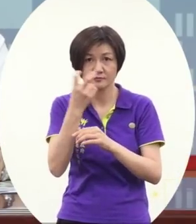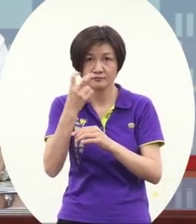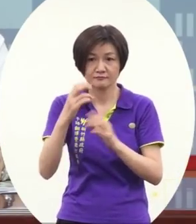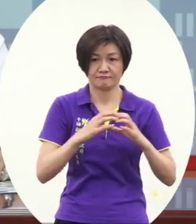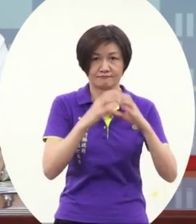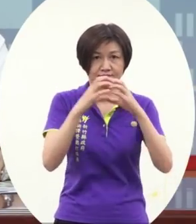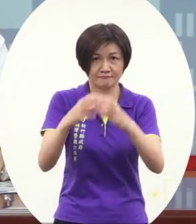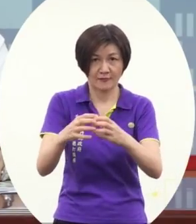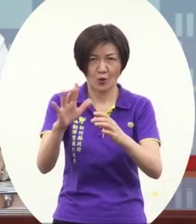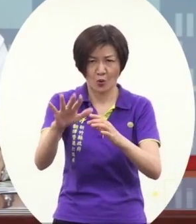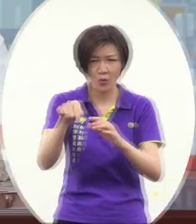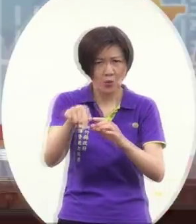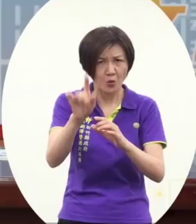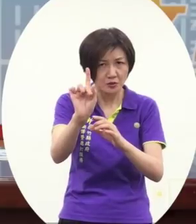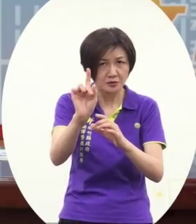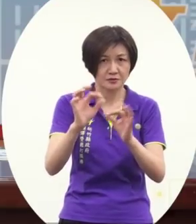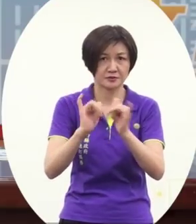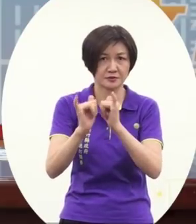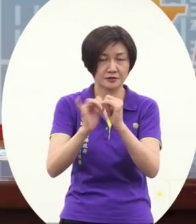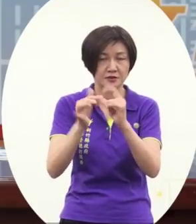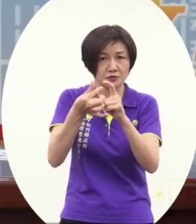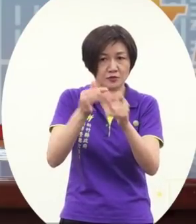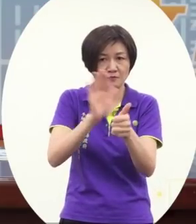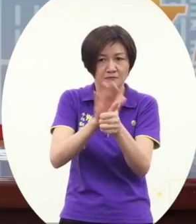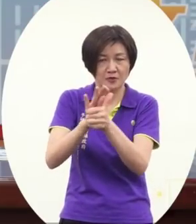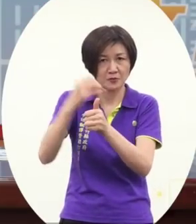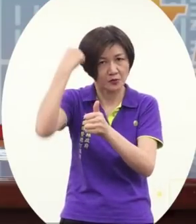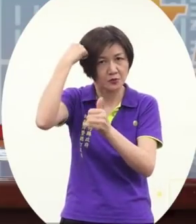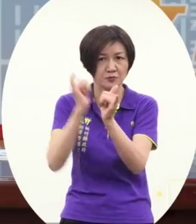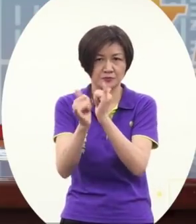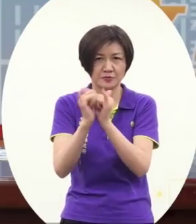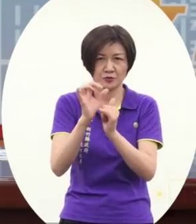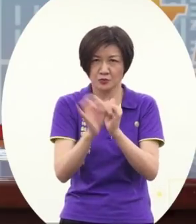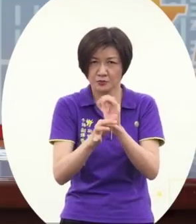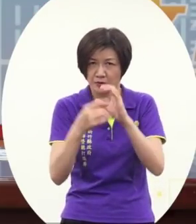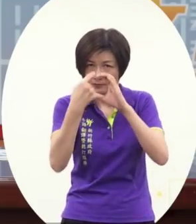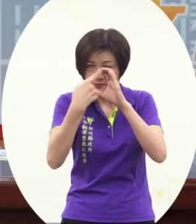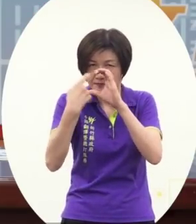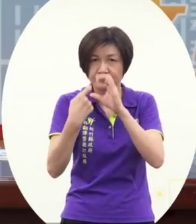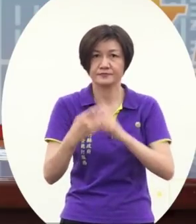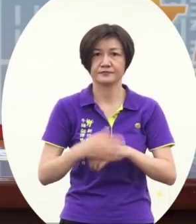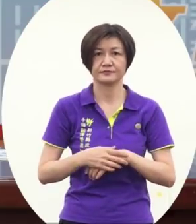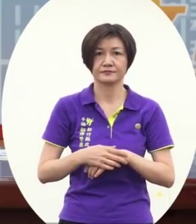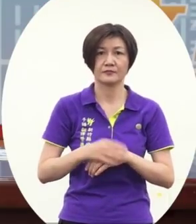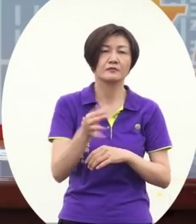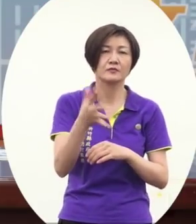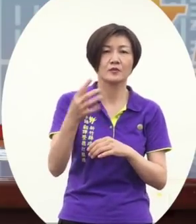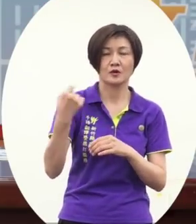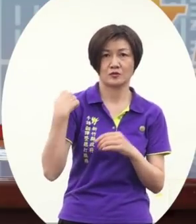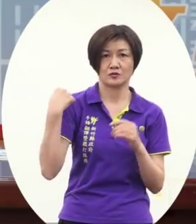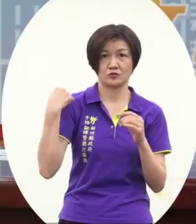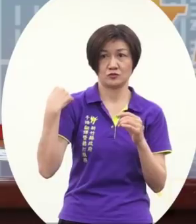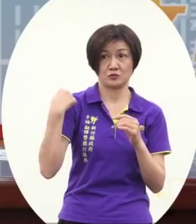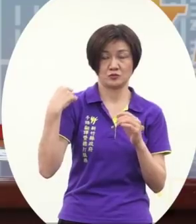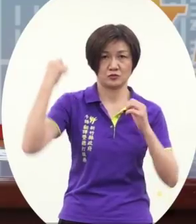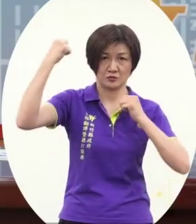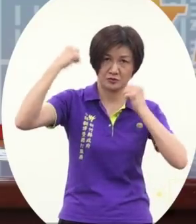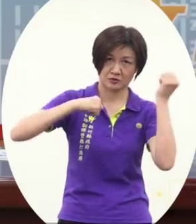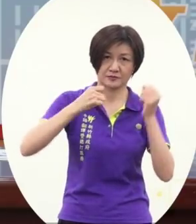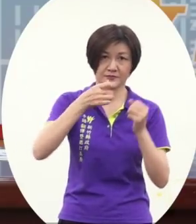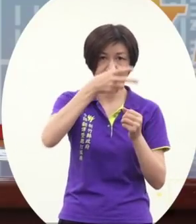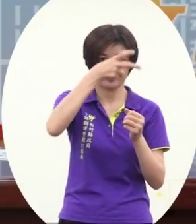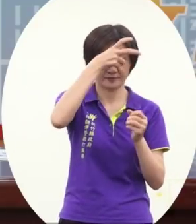东某社区协助所有的住户进行快筛，因为昨天早上我们就由警察